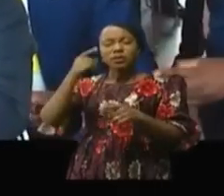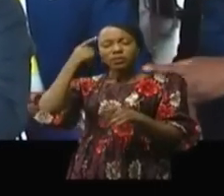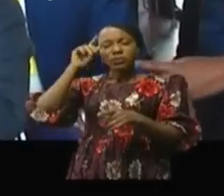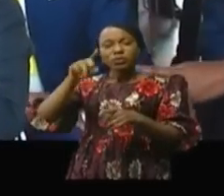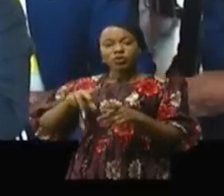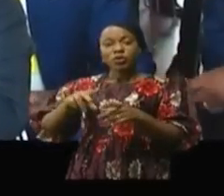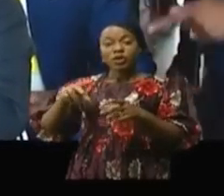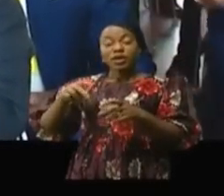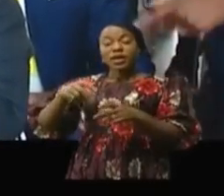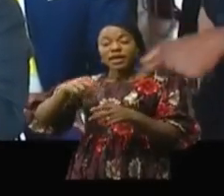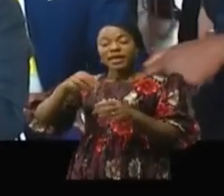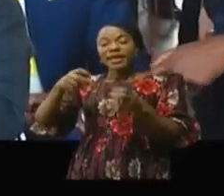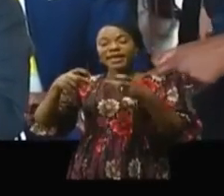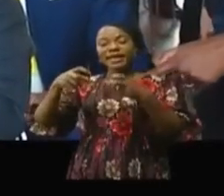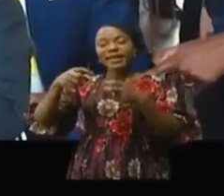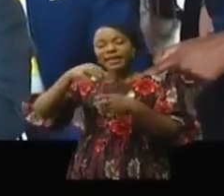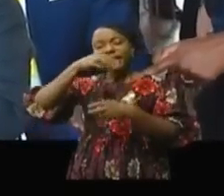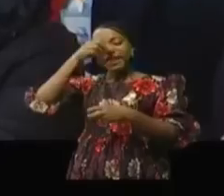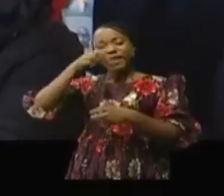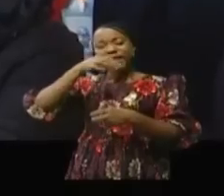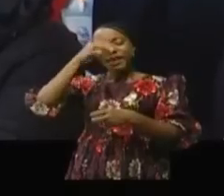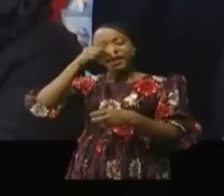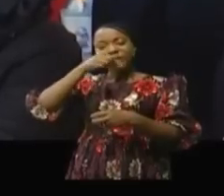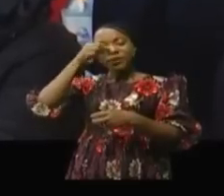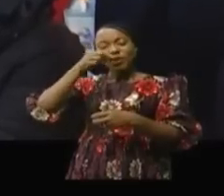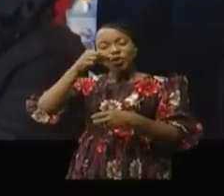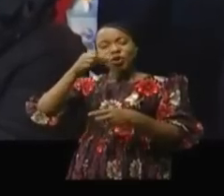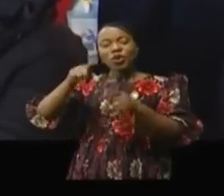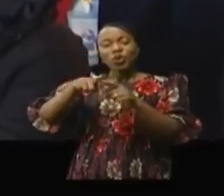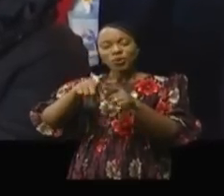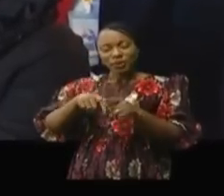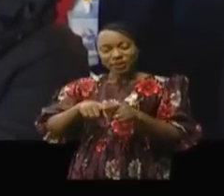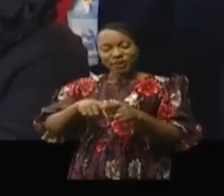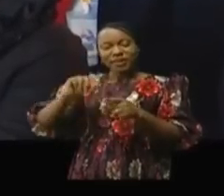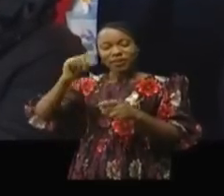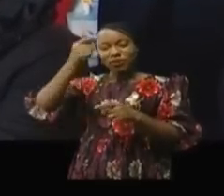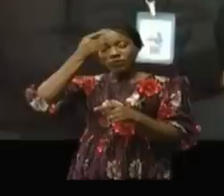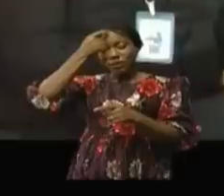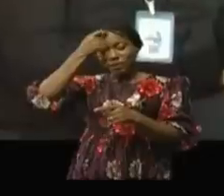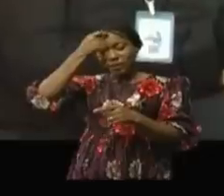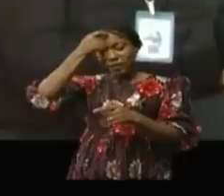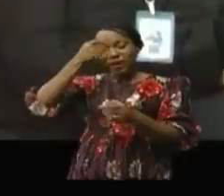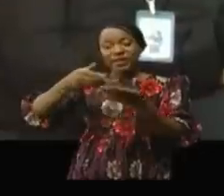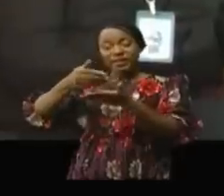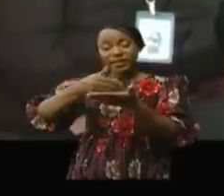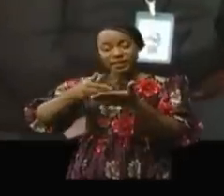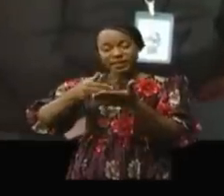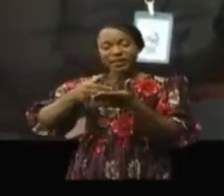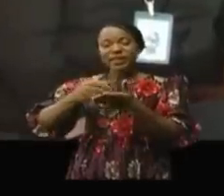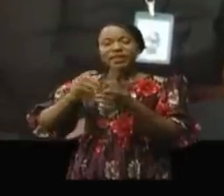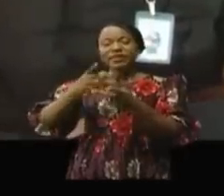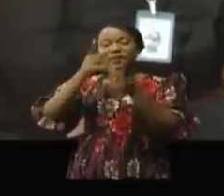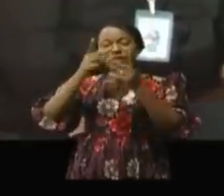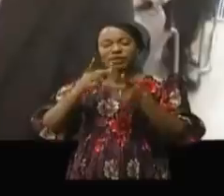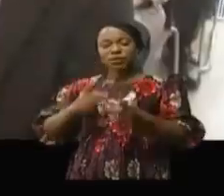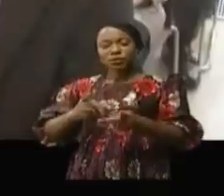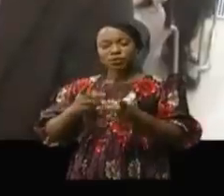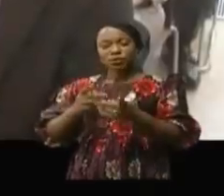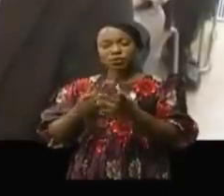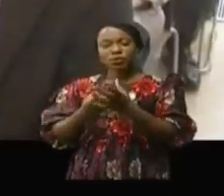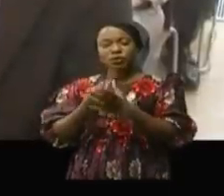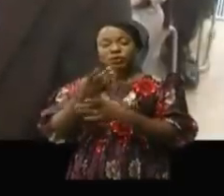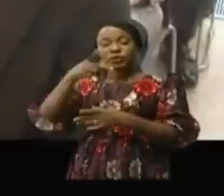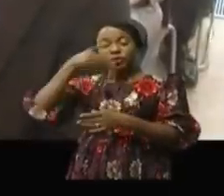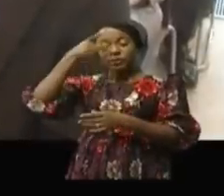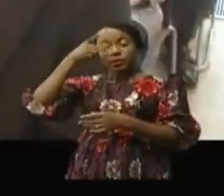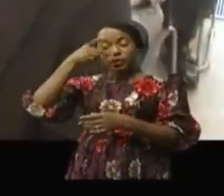hydrocarbures est un des éléments de cet attrait. Dans le souci du gouvernement de relancer les défis de valorisation des ressources pétrolières